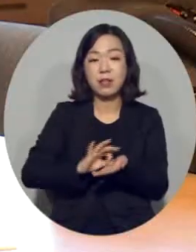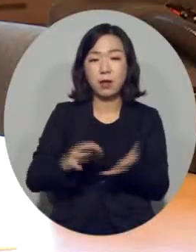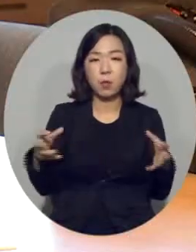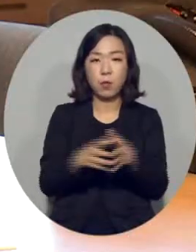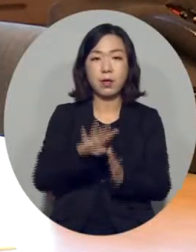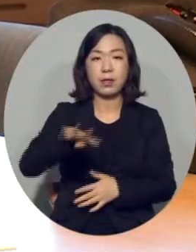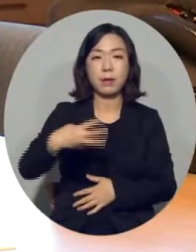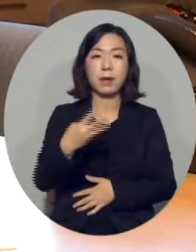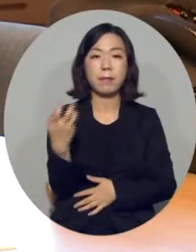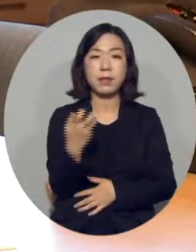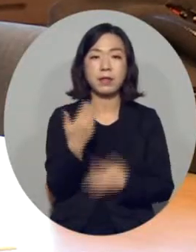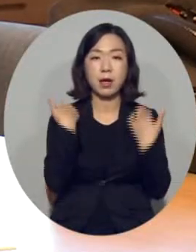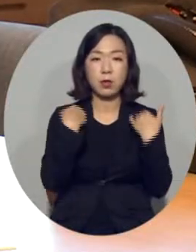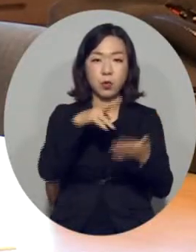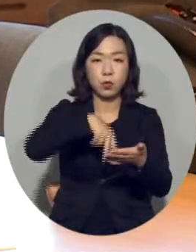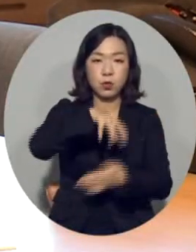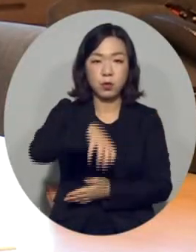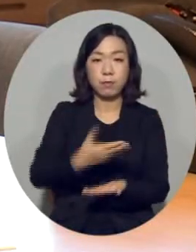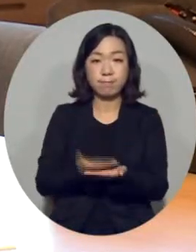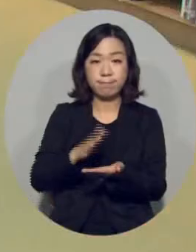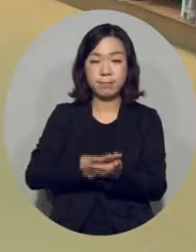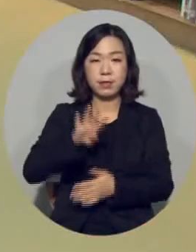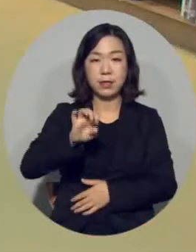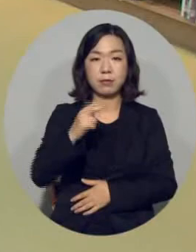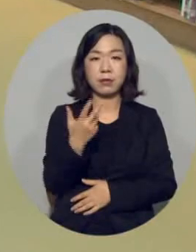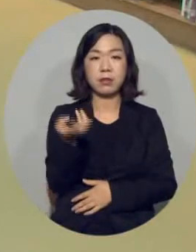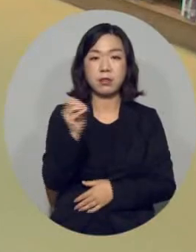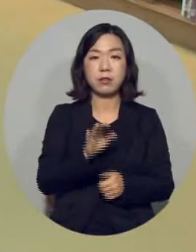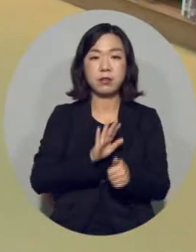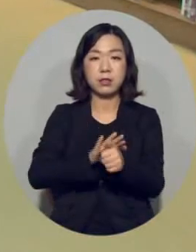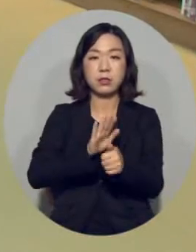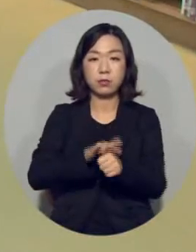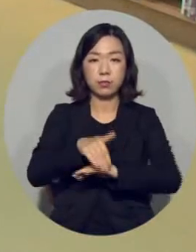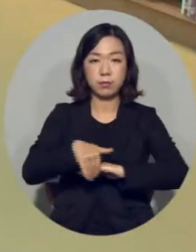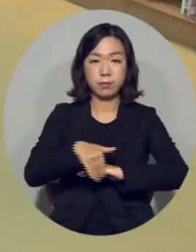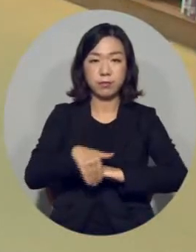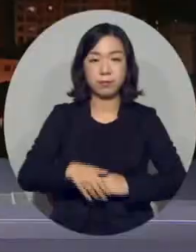180여개 학교도서관 개선에 47억 원을 지원합니다